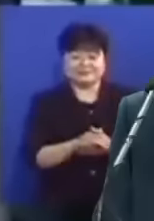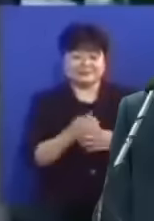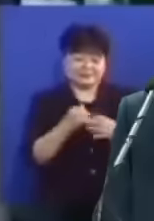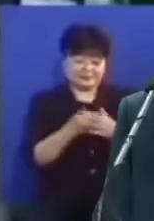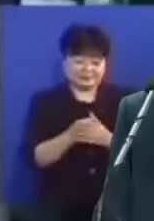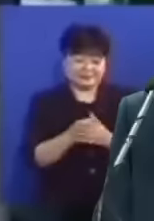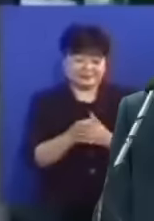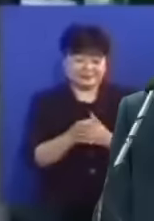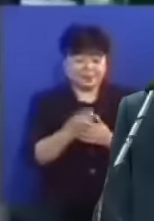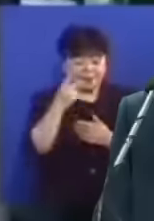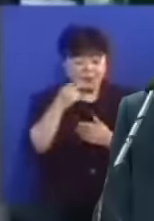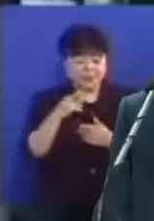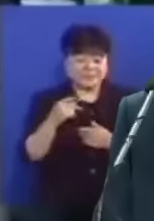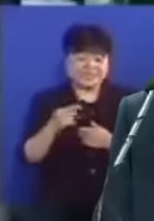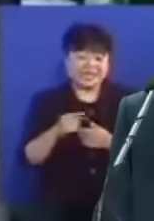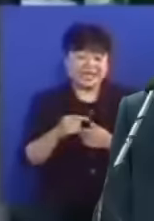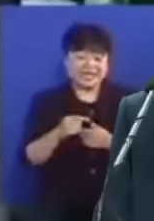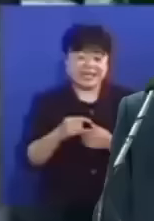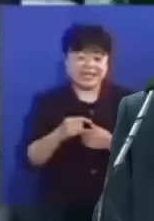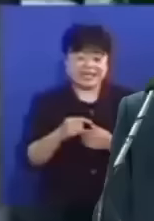그래서 바울과 신라를